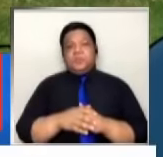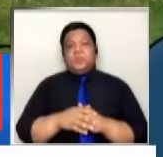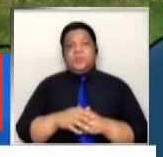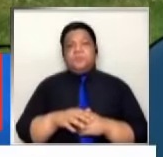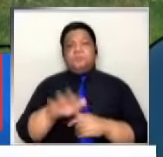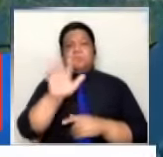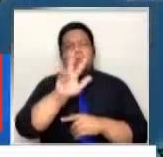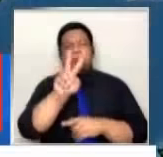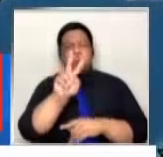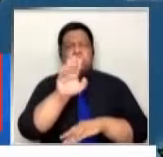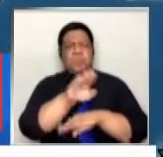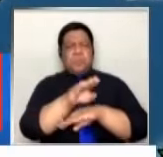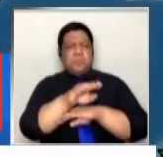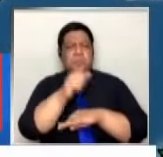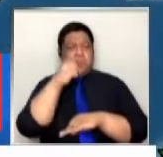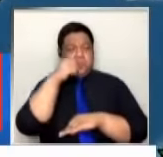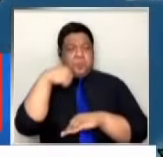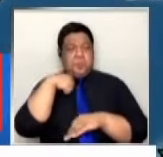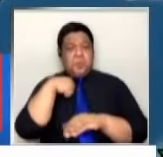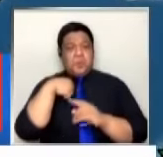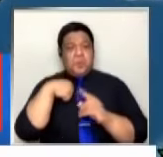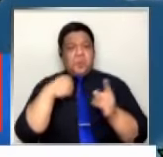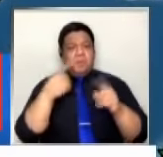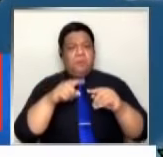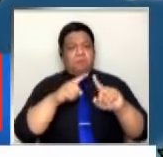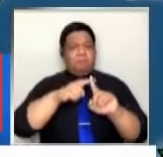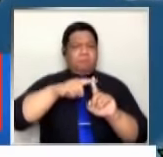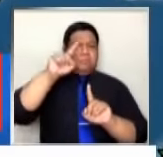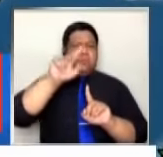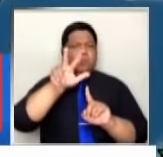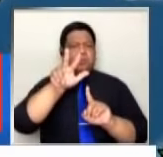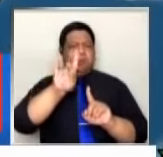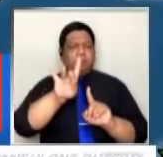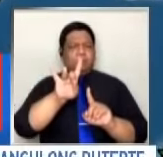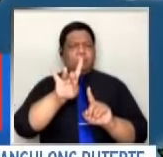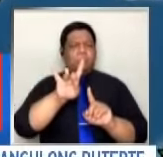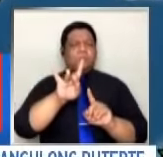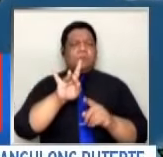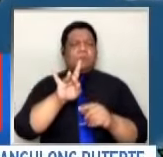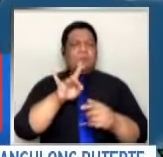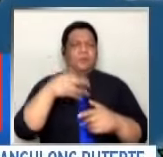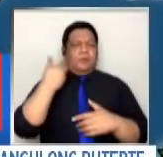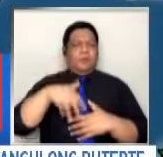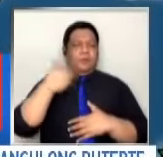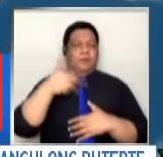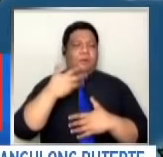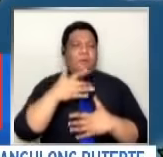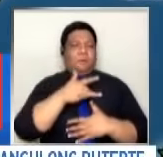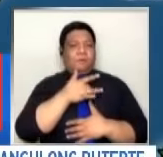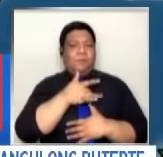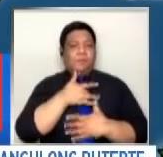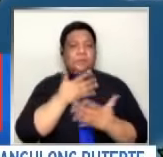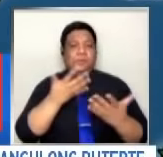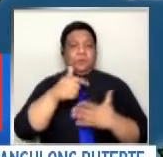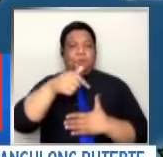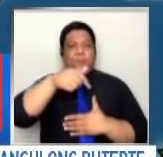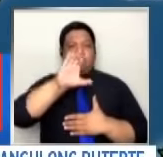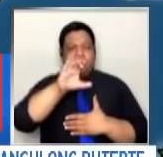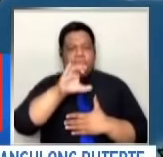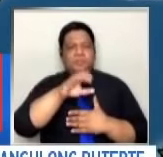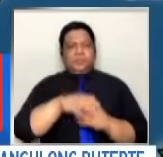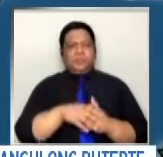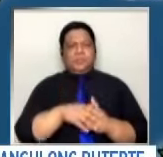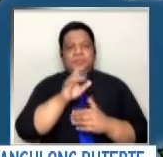hapon kahapon, umabot naman sa 38 degrees Celsius ang init factor dito po sa Quezon City, sa Science Garden yan, mga